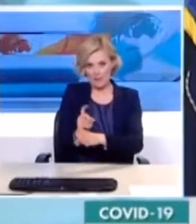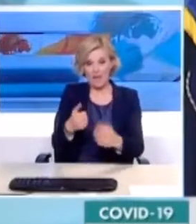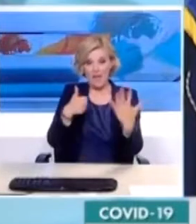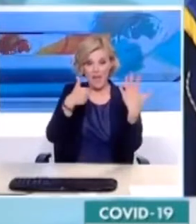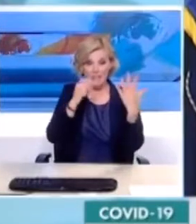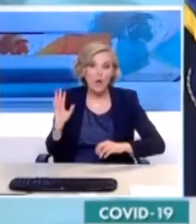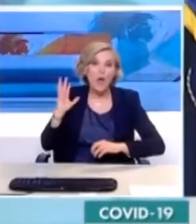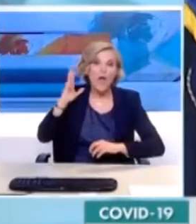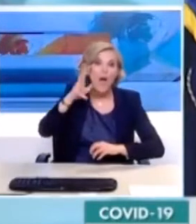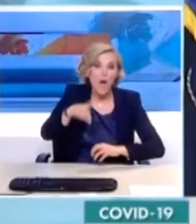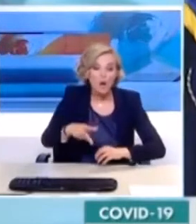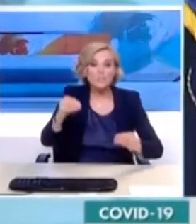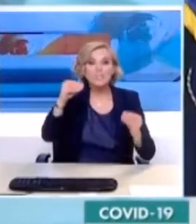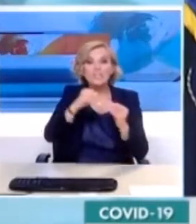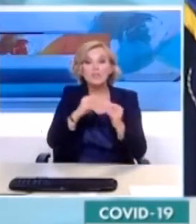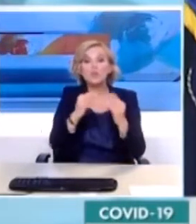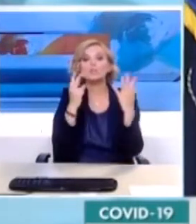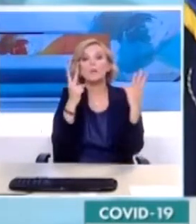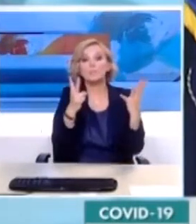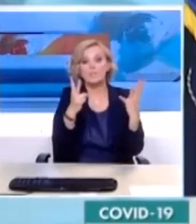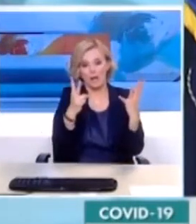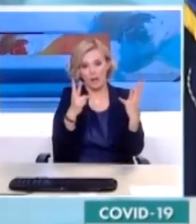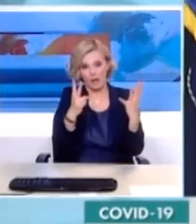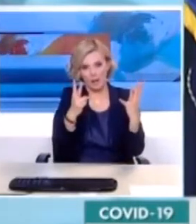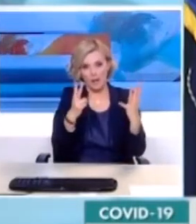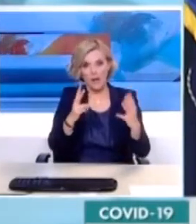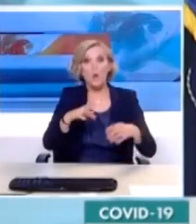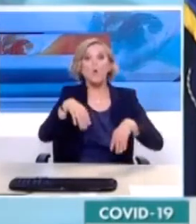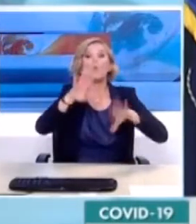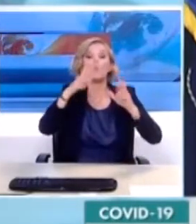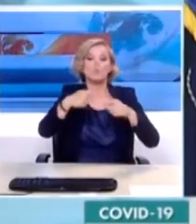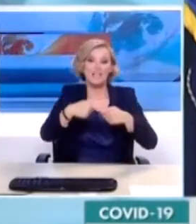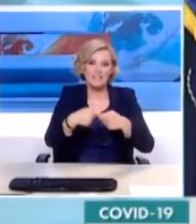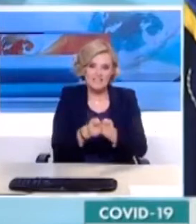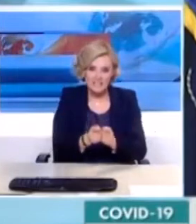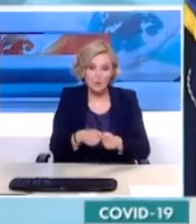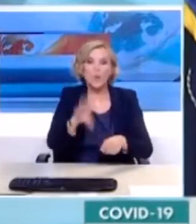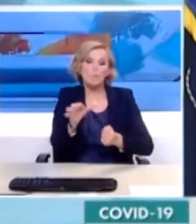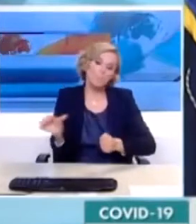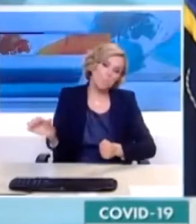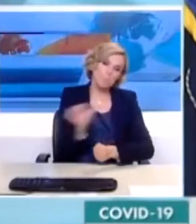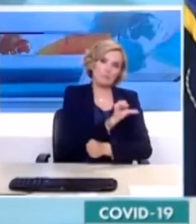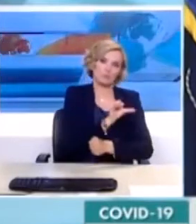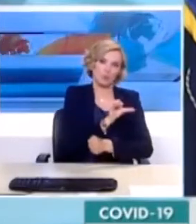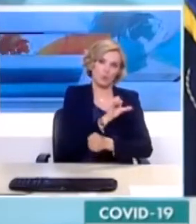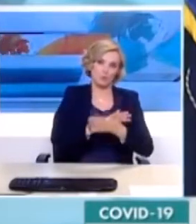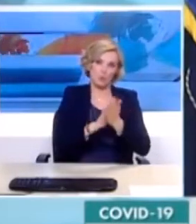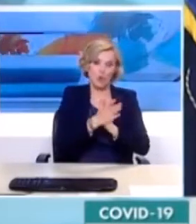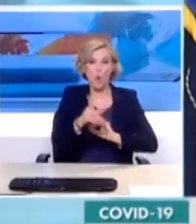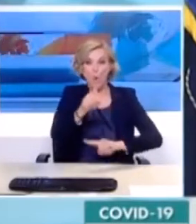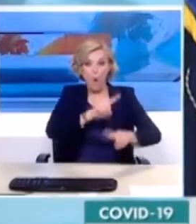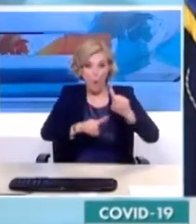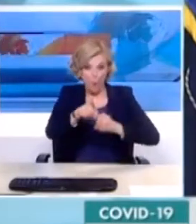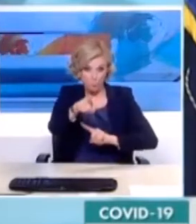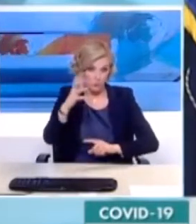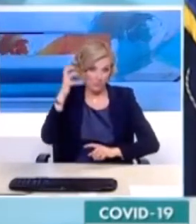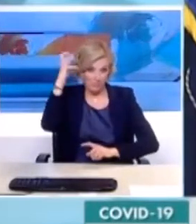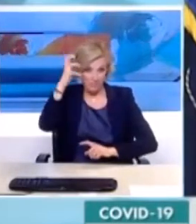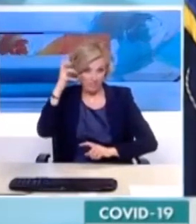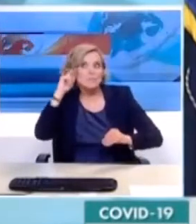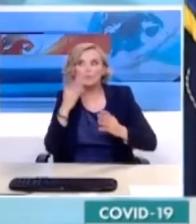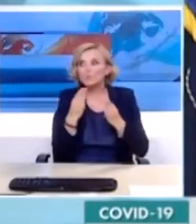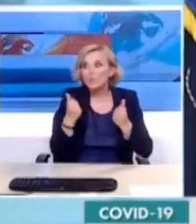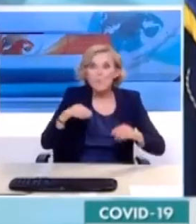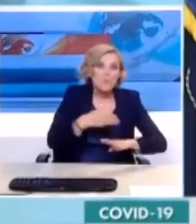σήμερα το απόγευμα κανένα εισιτήριο δεν θα εκδίδεται, κανείς επιβάτης δεν θα επιβιβάζεται. Όσοι φαντάζονται ότι θα φορτώσουν τα αυτοκίνητά